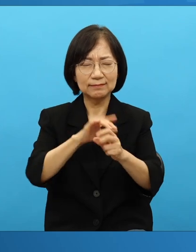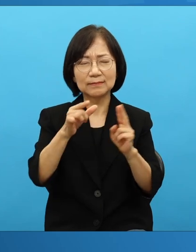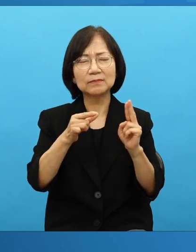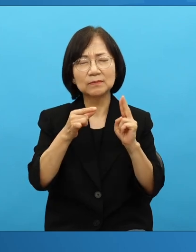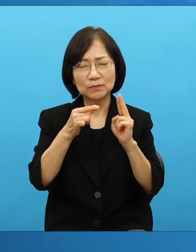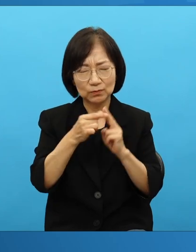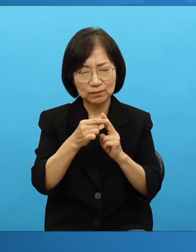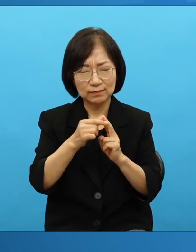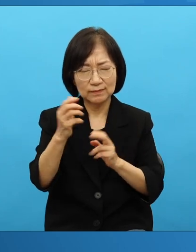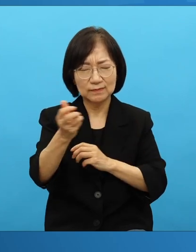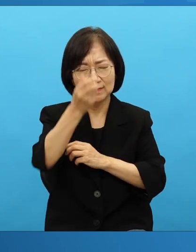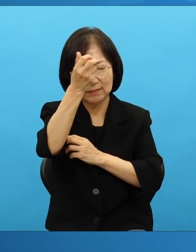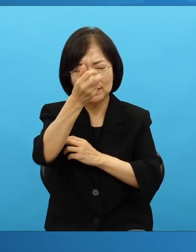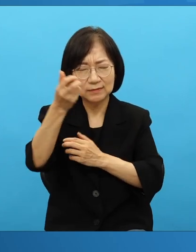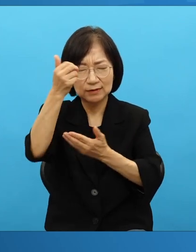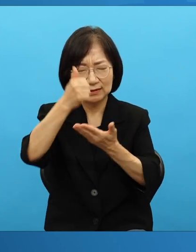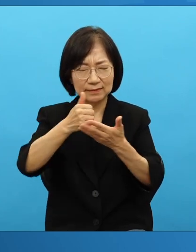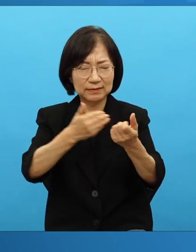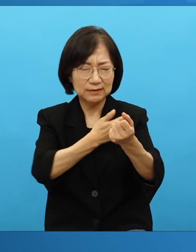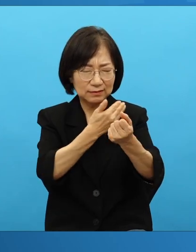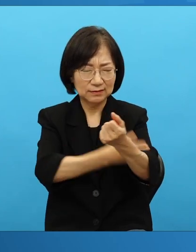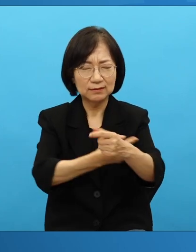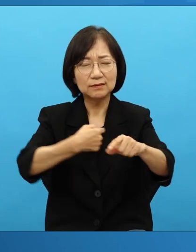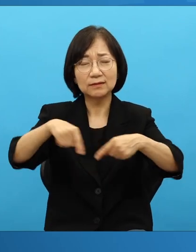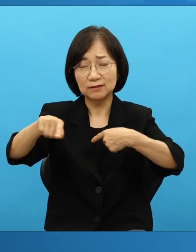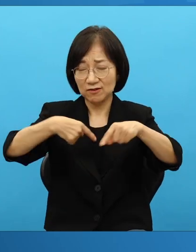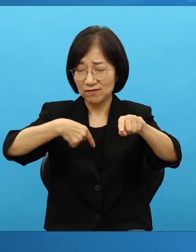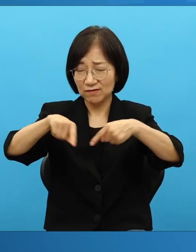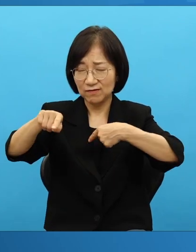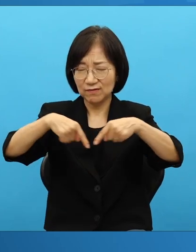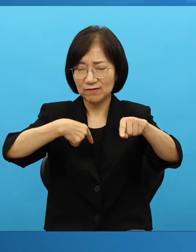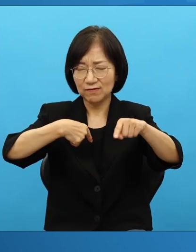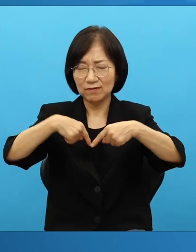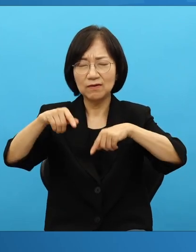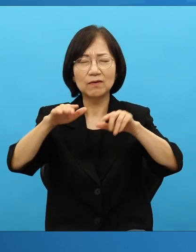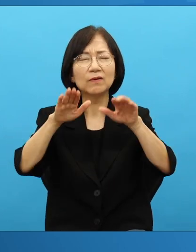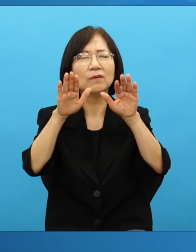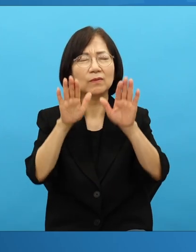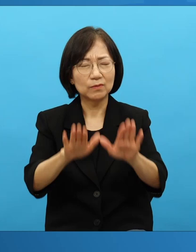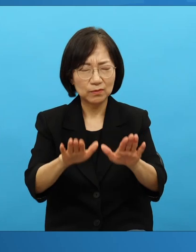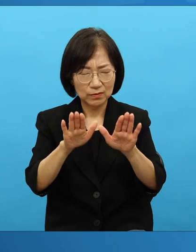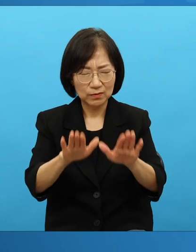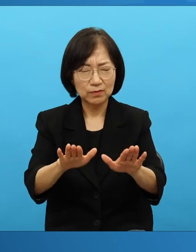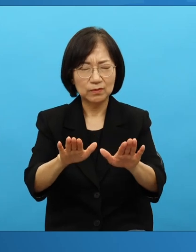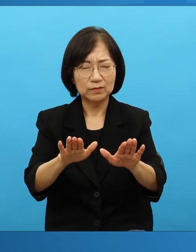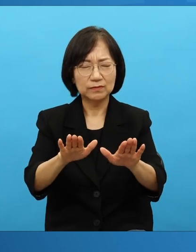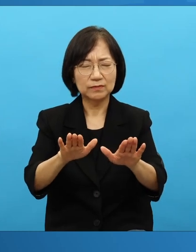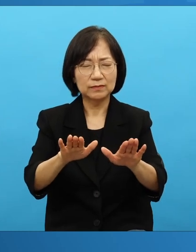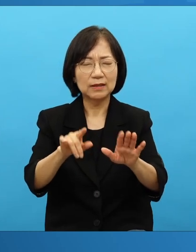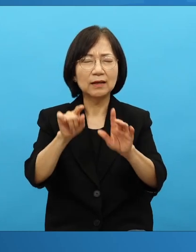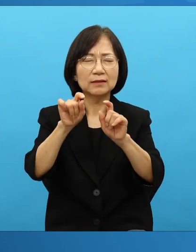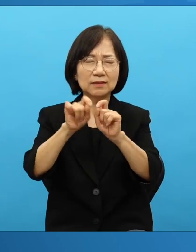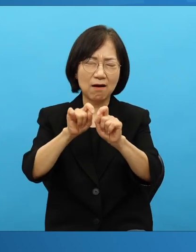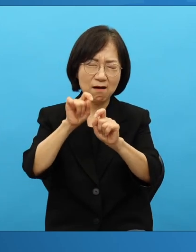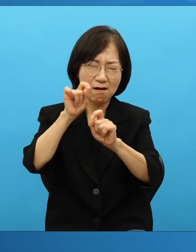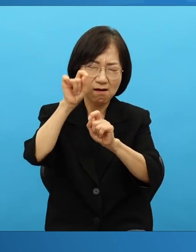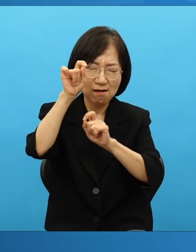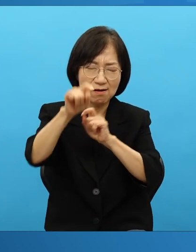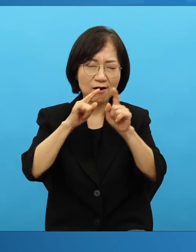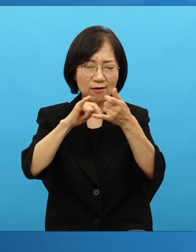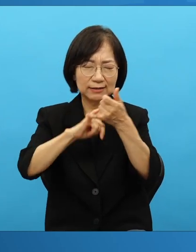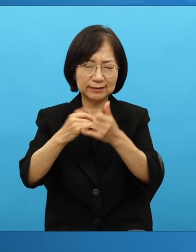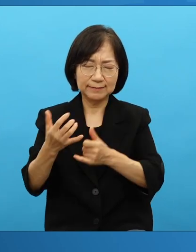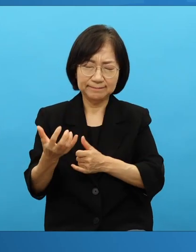父神极大的慈爱 성령님의 능력의 역사하심이 以及圣灵神能力的做工 오늘 영원한 언약 가지고